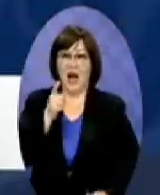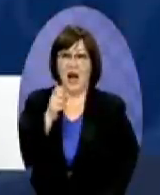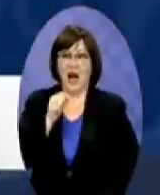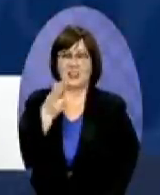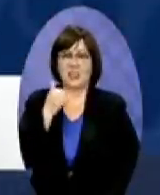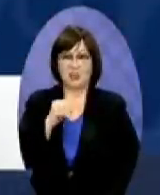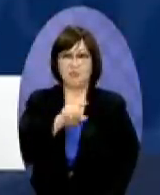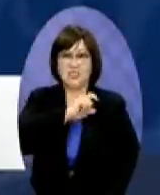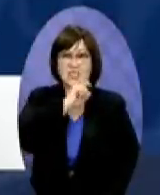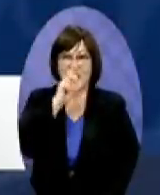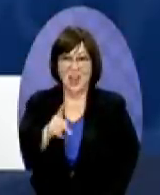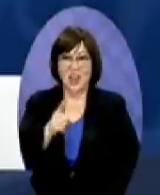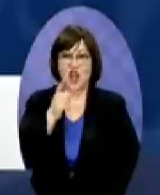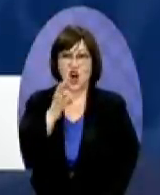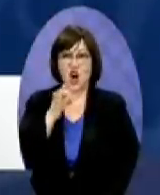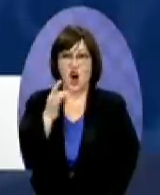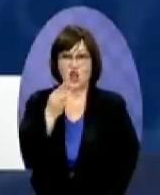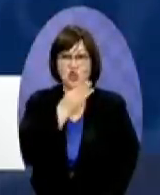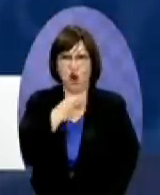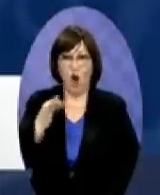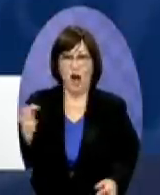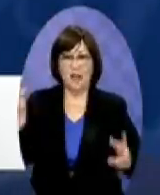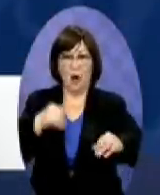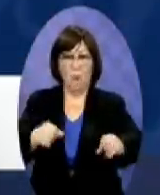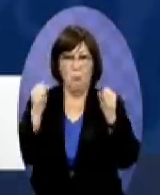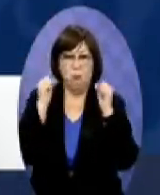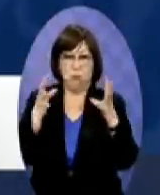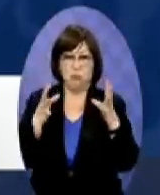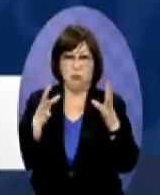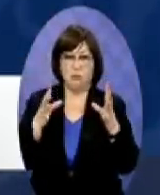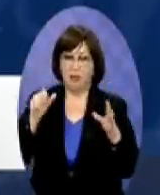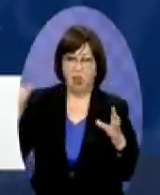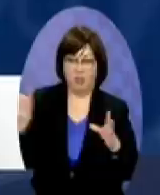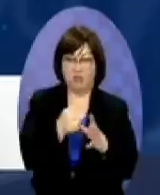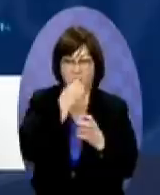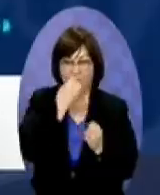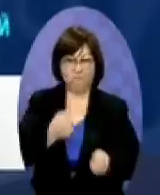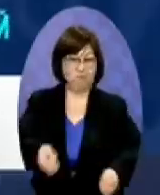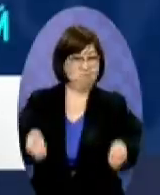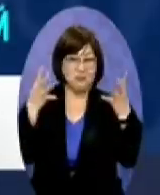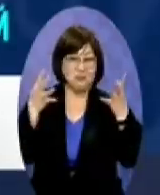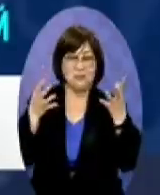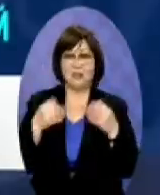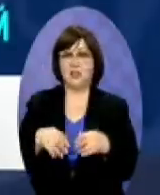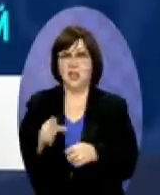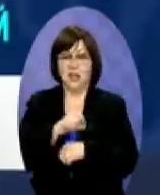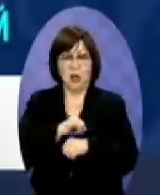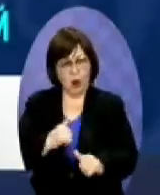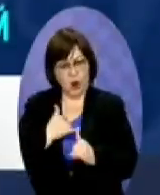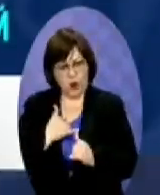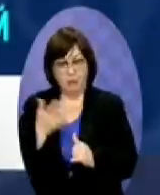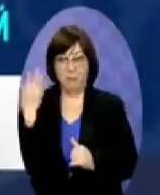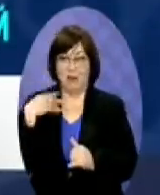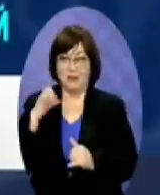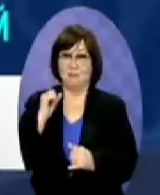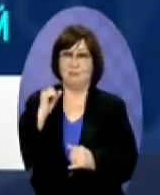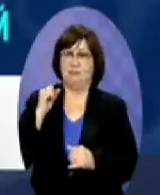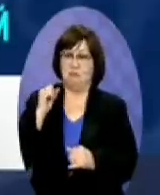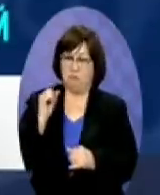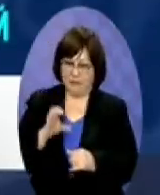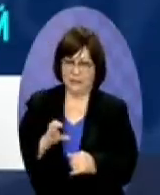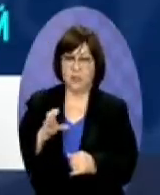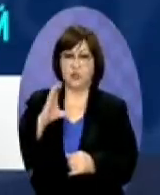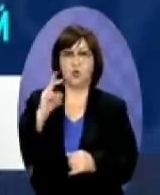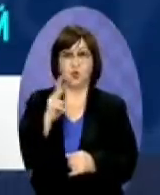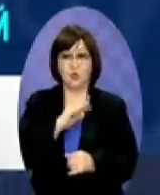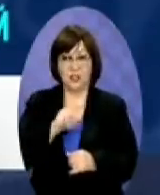маш олон иргэд санхүүгийн ойлголт мэдээлэл дутмгаас олж хохирч байсан шүү дээ. Тэгэхээр үүнээс гадна бас сүлжээний бизнес гэдэг хэд хэдэн жилийн давтамжтайгаар